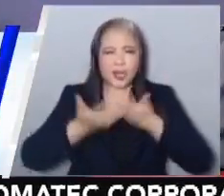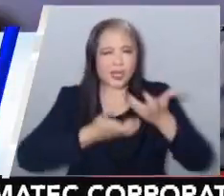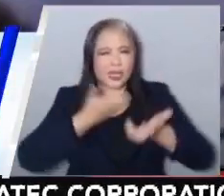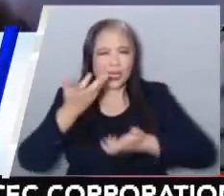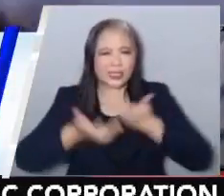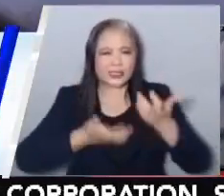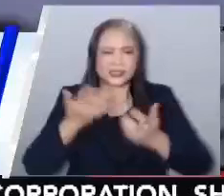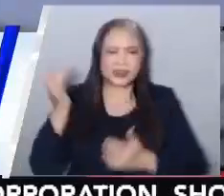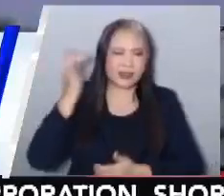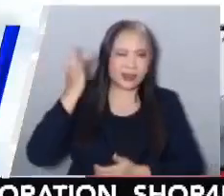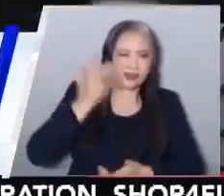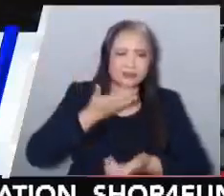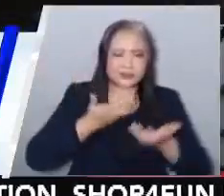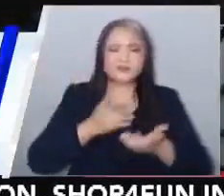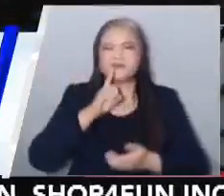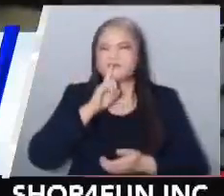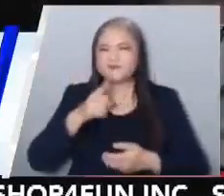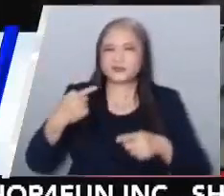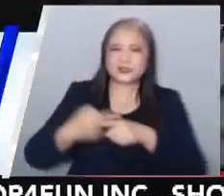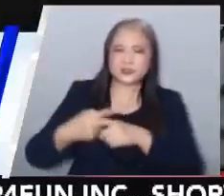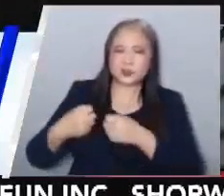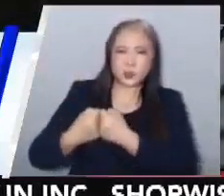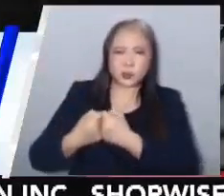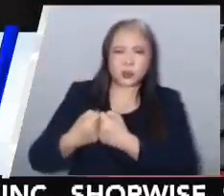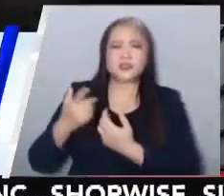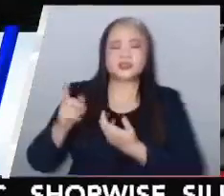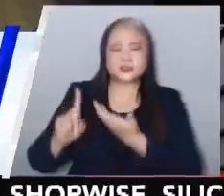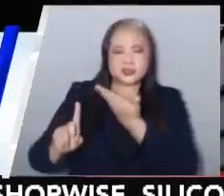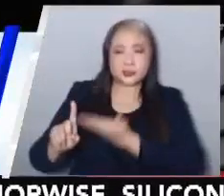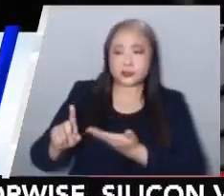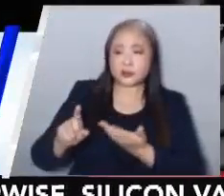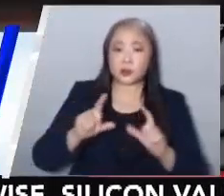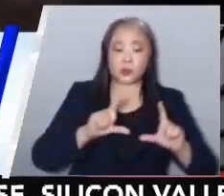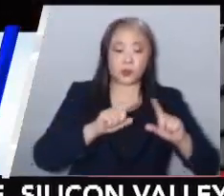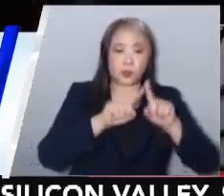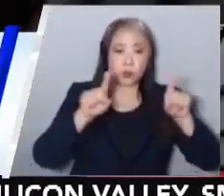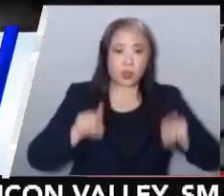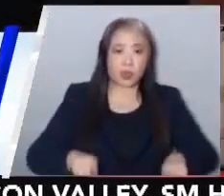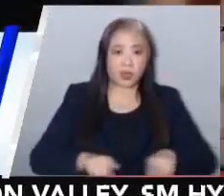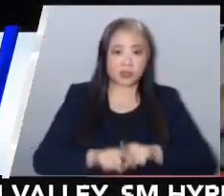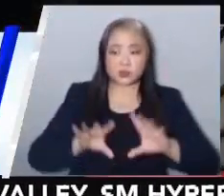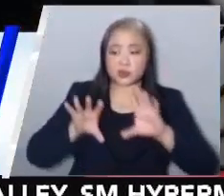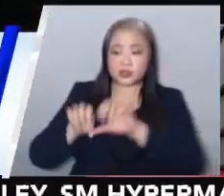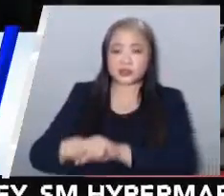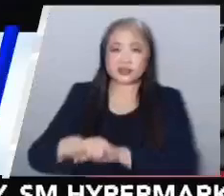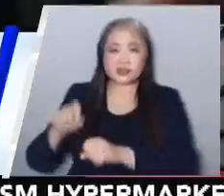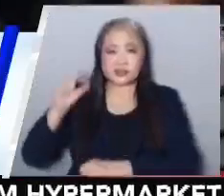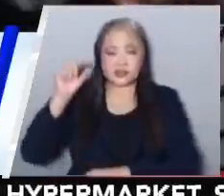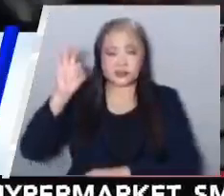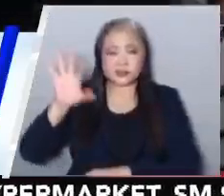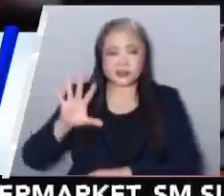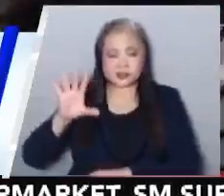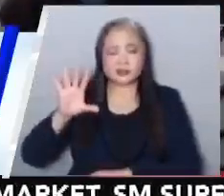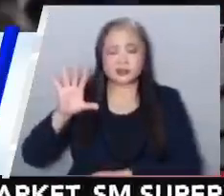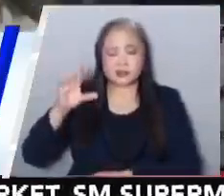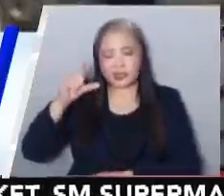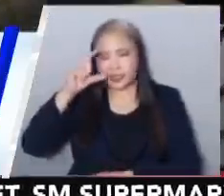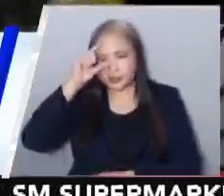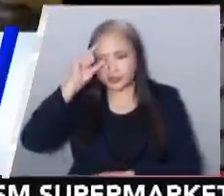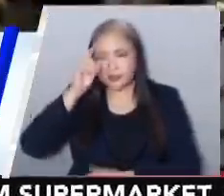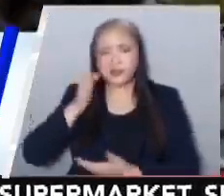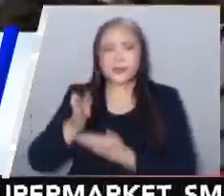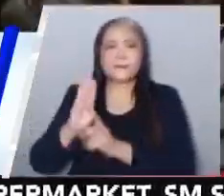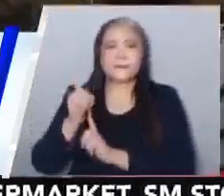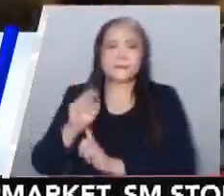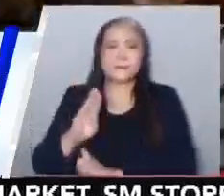Nag-intensyonado ang pagsisimbi ng mga warrant of arrest laban kay Kibuloy at limang iba pa sa compound ng Kingdom of Jesus Christ sa Barangay Buhangin. Hinarangan at binombahan ng